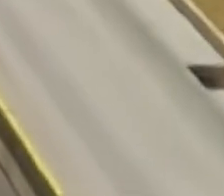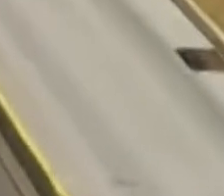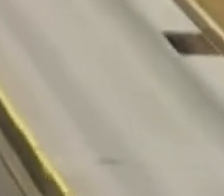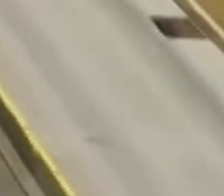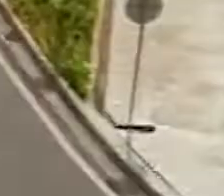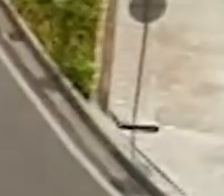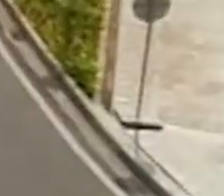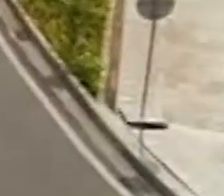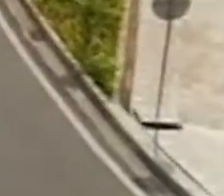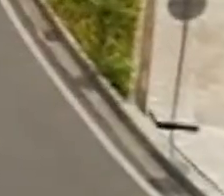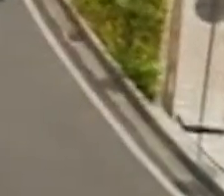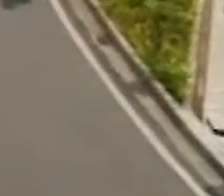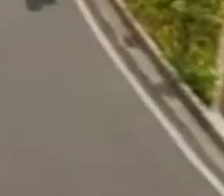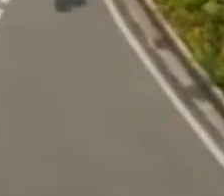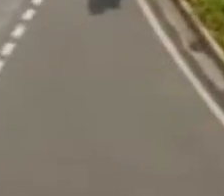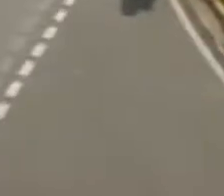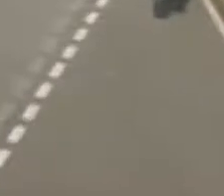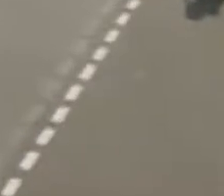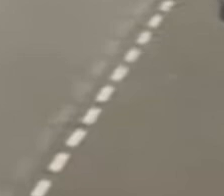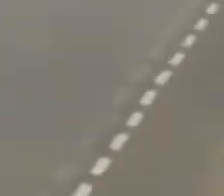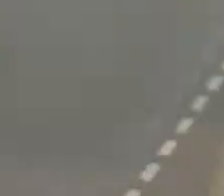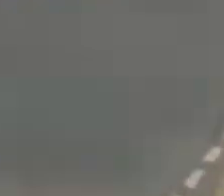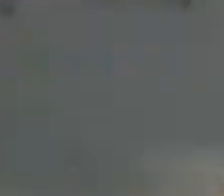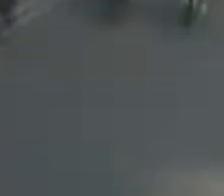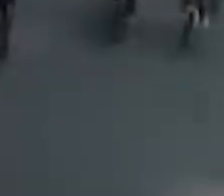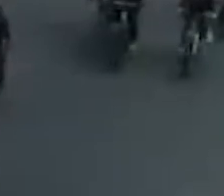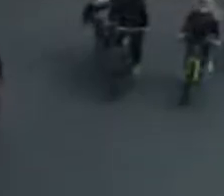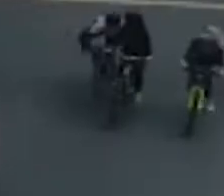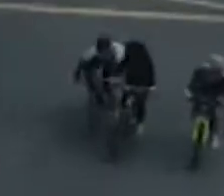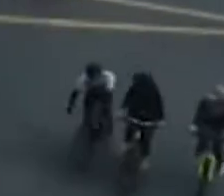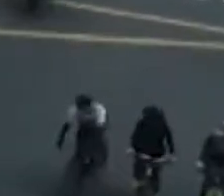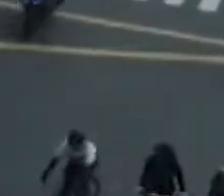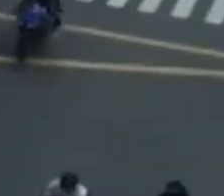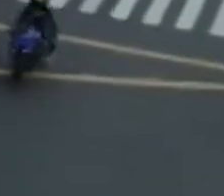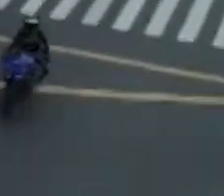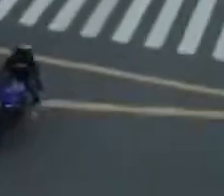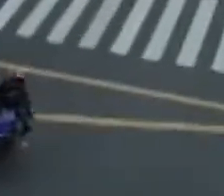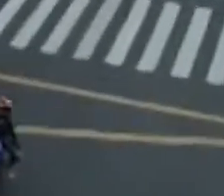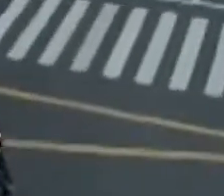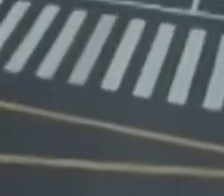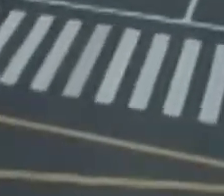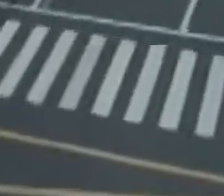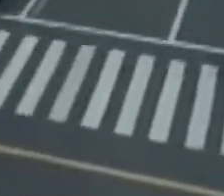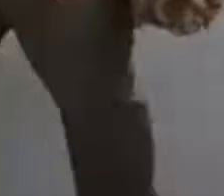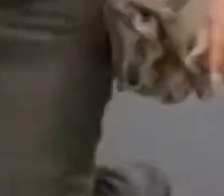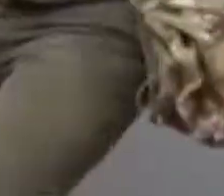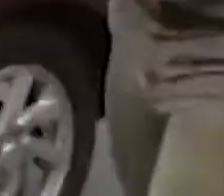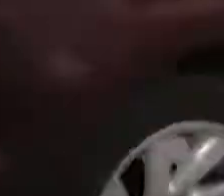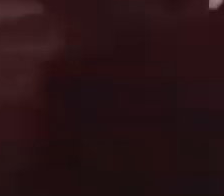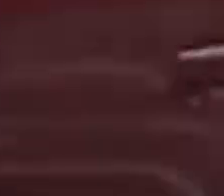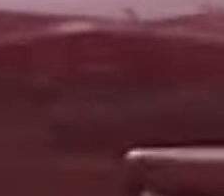jumlah penumpang ini menurutnya menyebabkan adanya kerumunan di transportasi umum sehingga berpotensi memunculkan penyebaran virus